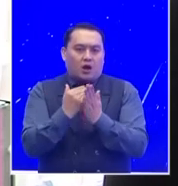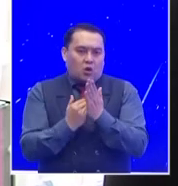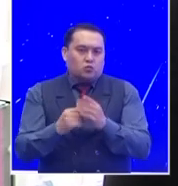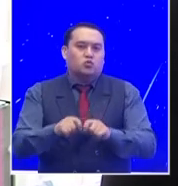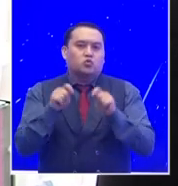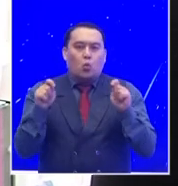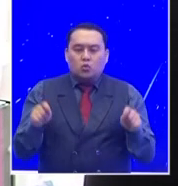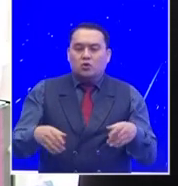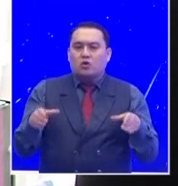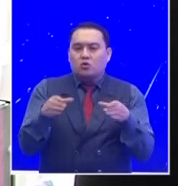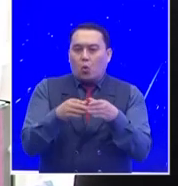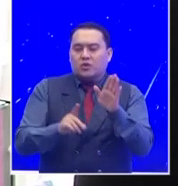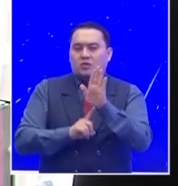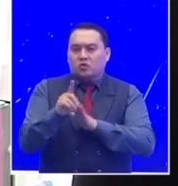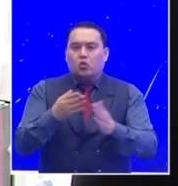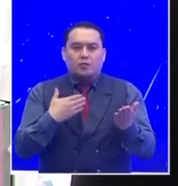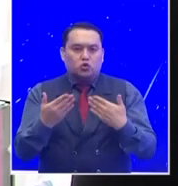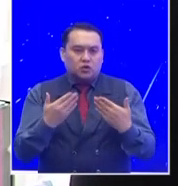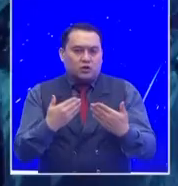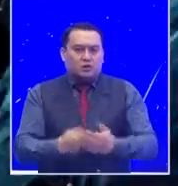создана рабочая группа и начато обсуждение.